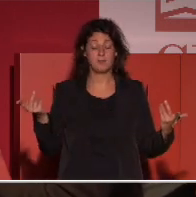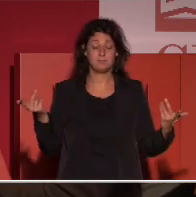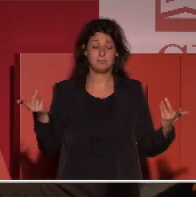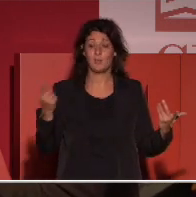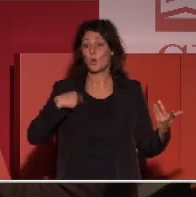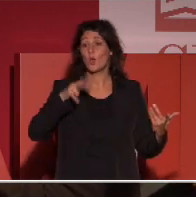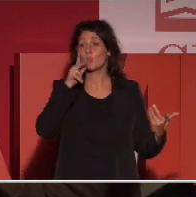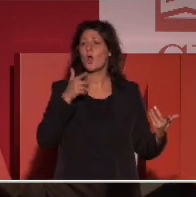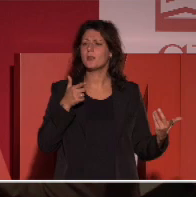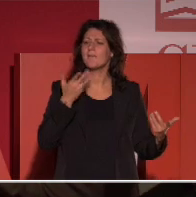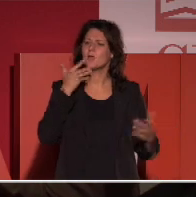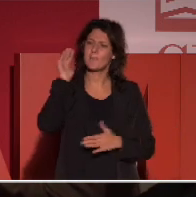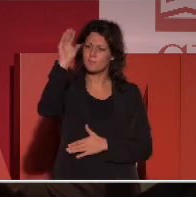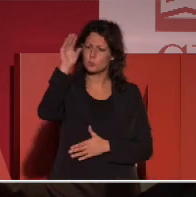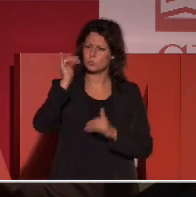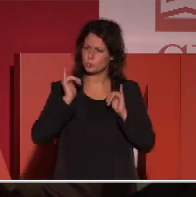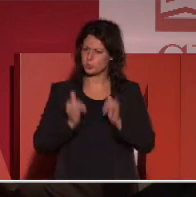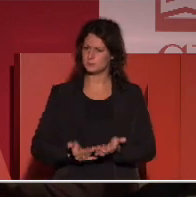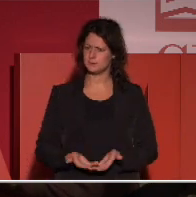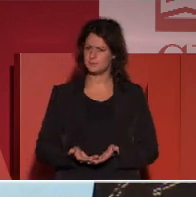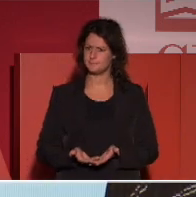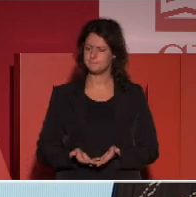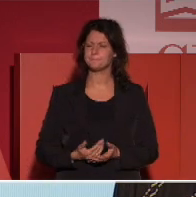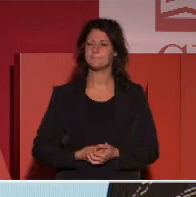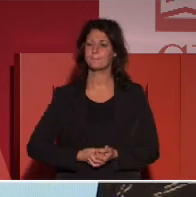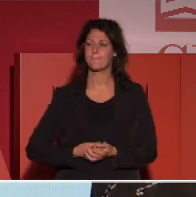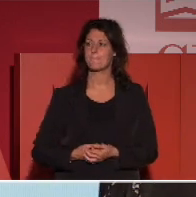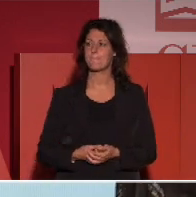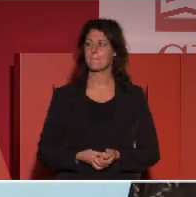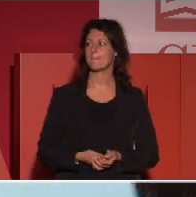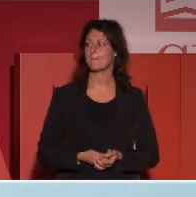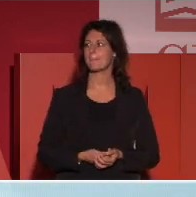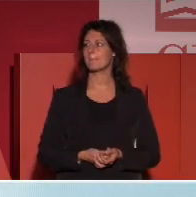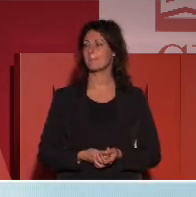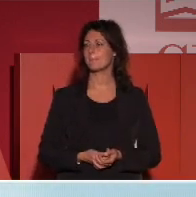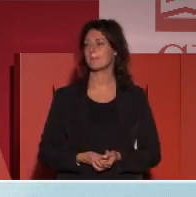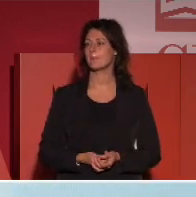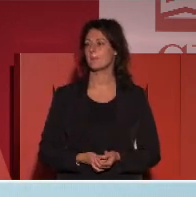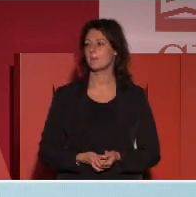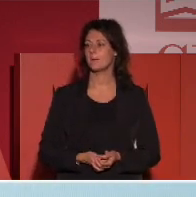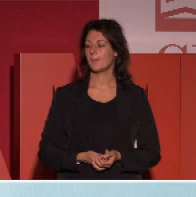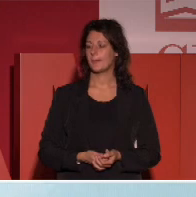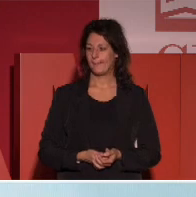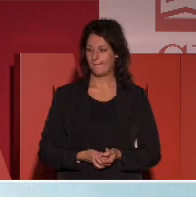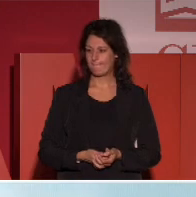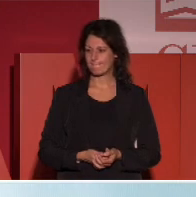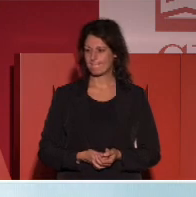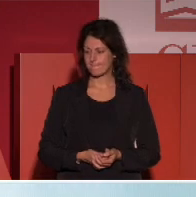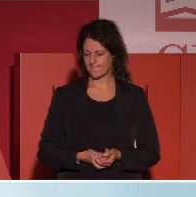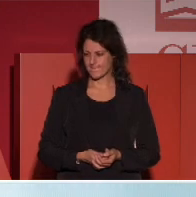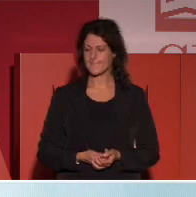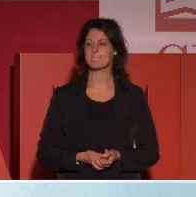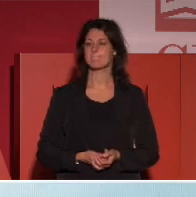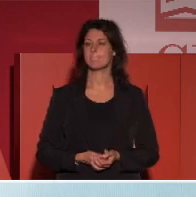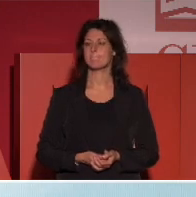portate per il futuro c'è una cosa che mi ha molto colpito parlando di futuro che mi sembra pertinente loro anche usato in giugno